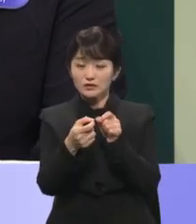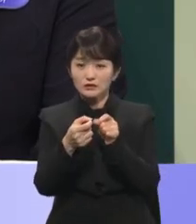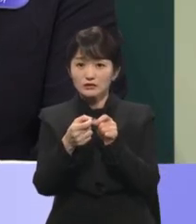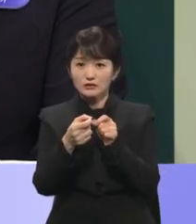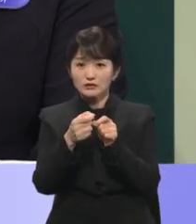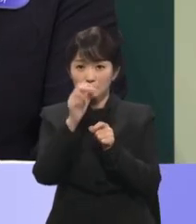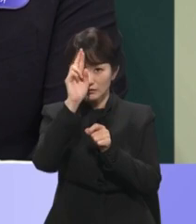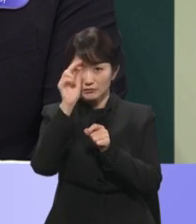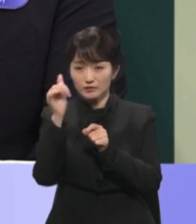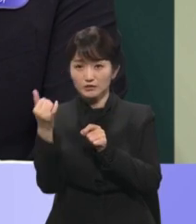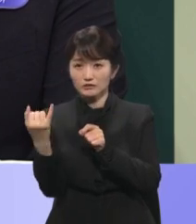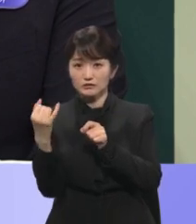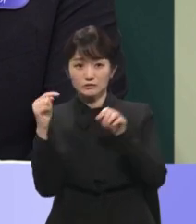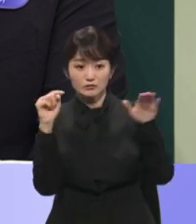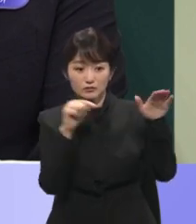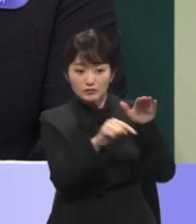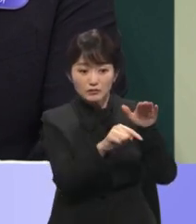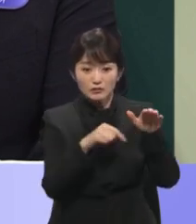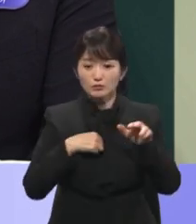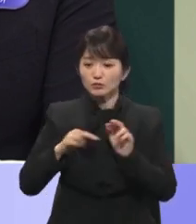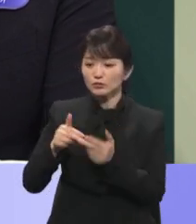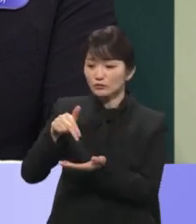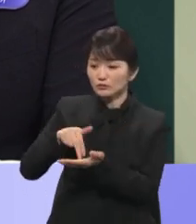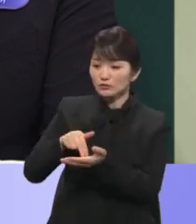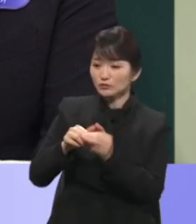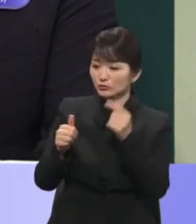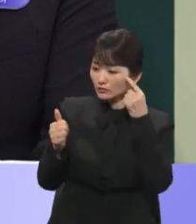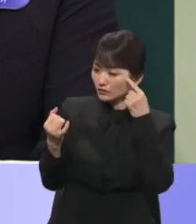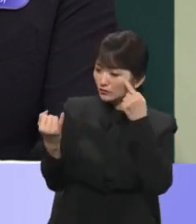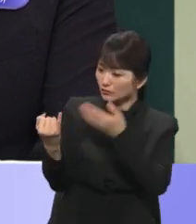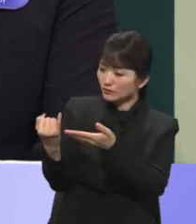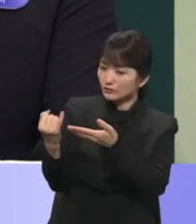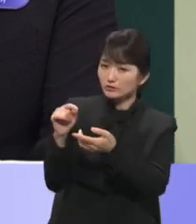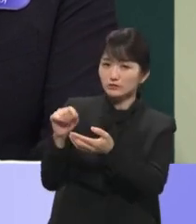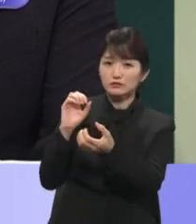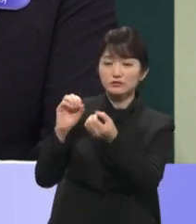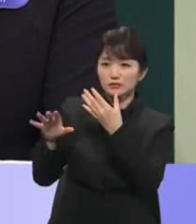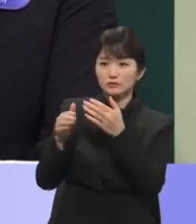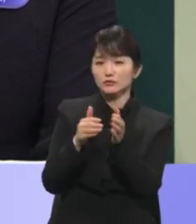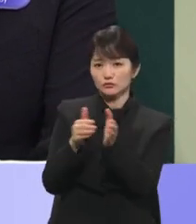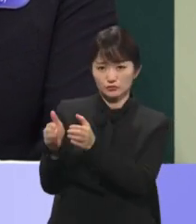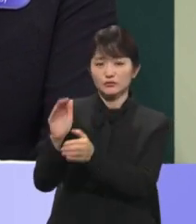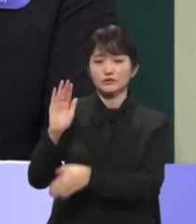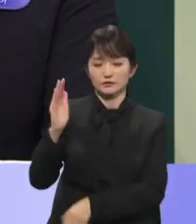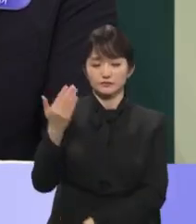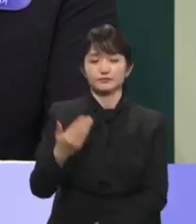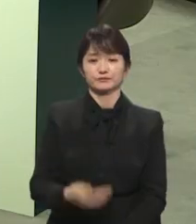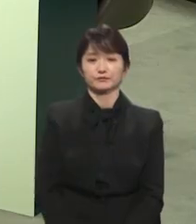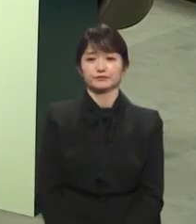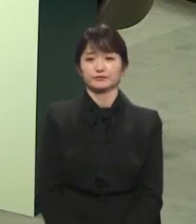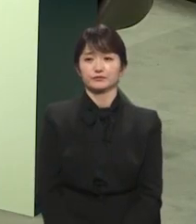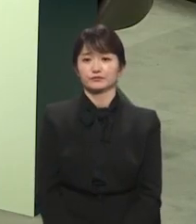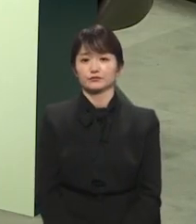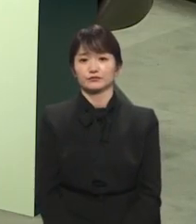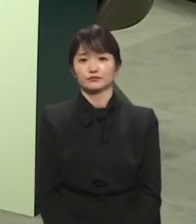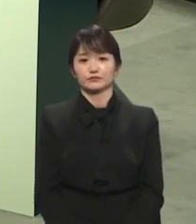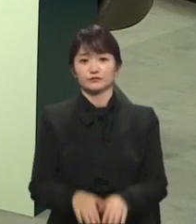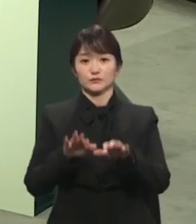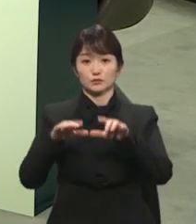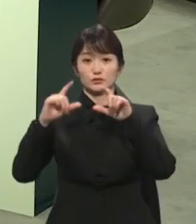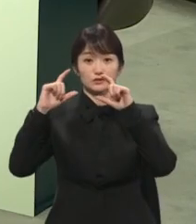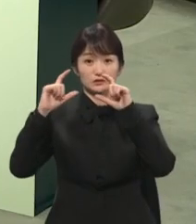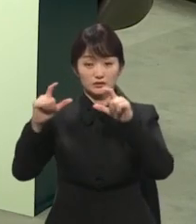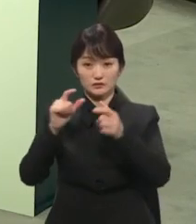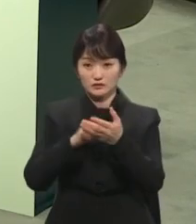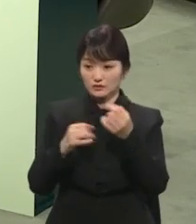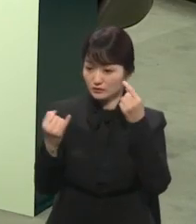본인의 입장에 대해서 국민들이 또 물어볼 것이기 때문에 아 박지현 비대위원장 거기에 대한 답도 준비를 해야 될 것이다 저 그렇게 봅니다 오늘 이제 선언을 했기 때문에 또